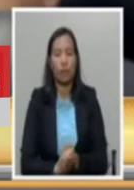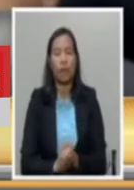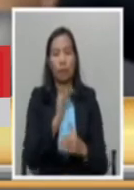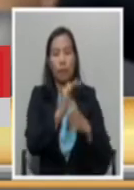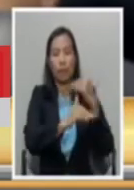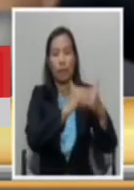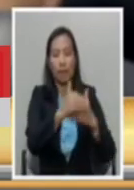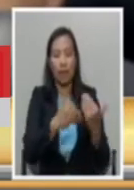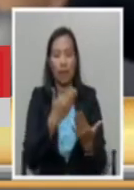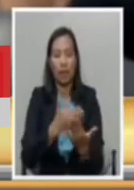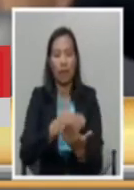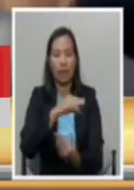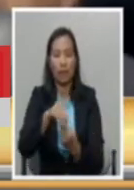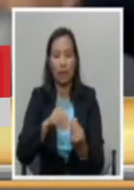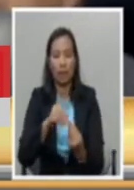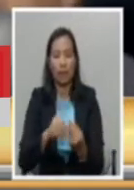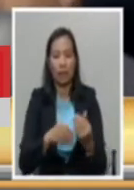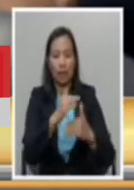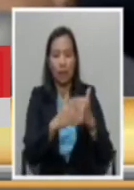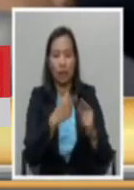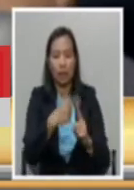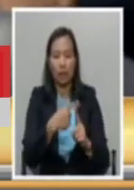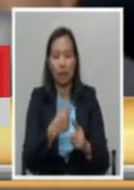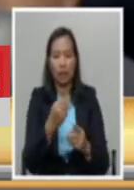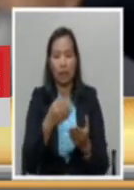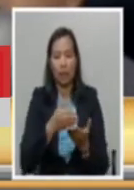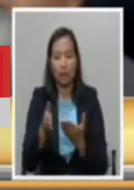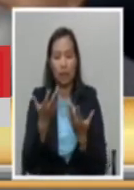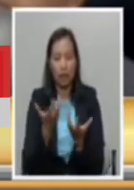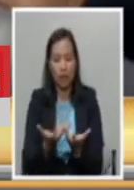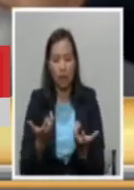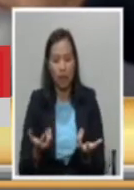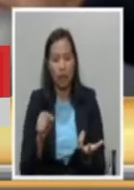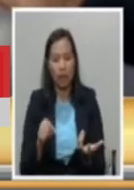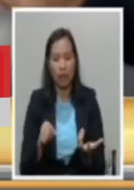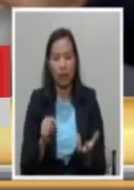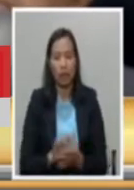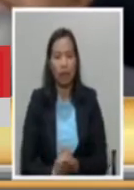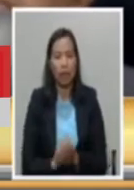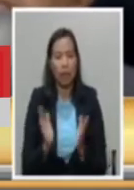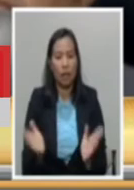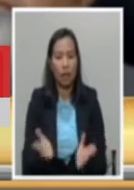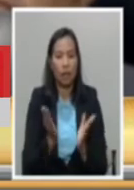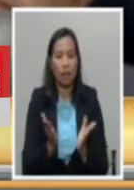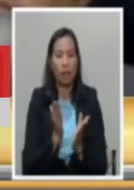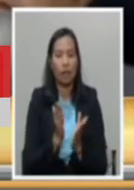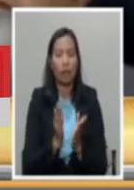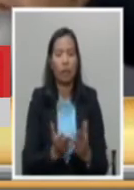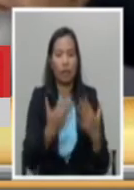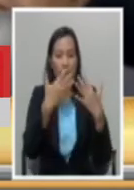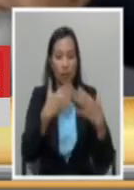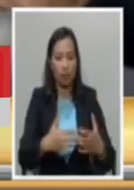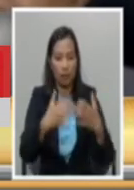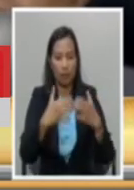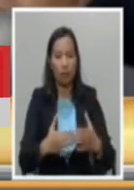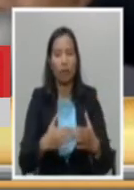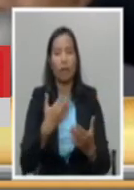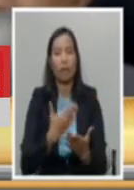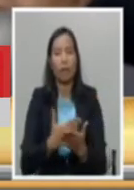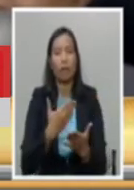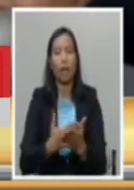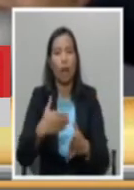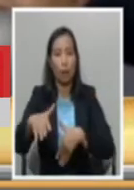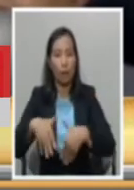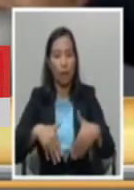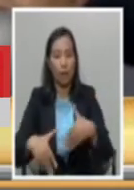ได้เช่นการจัดซื้ออาวุธถามว่ามันส่งเสริมกระบวนการผลิตสร้างเงินในกระเป๋าประชาชนส